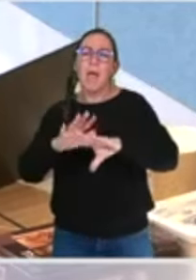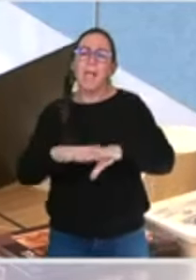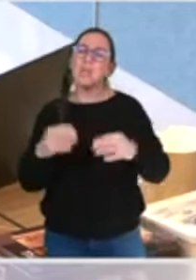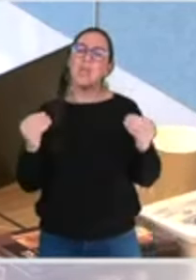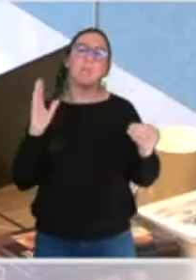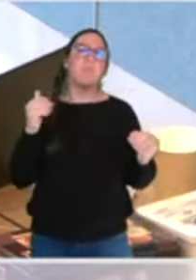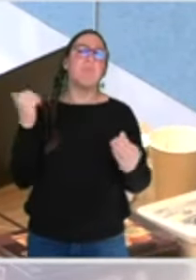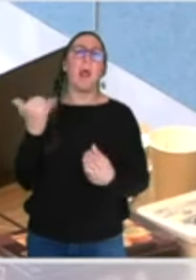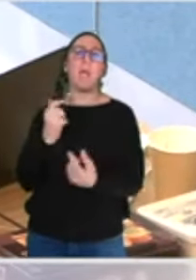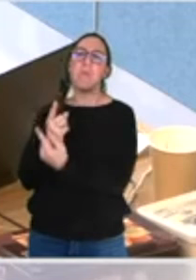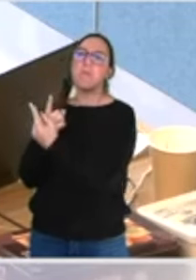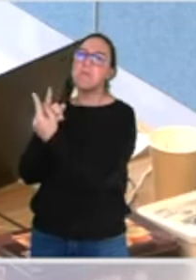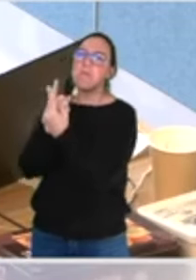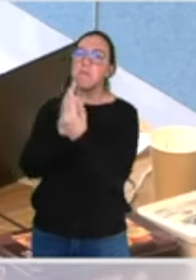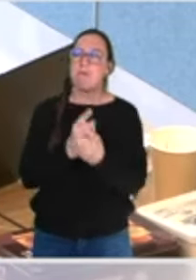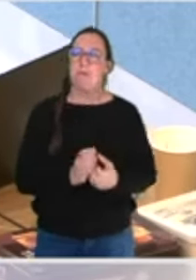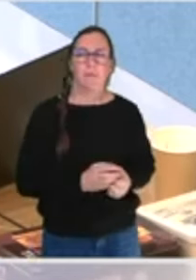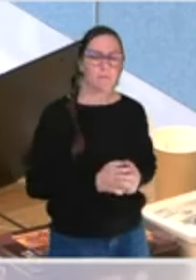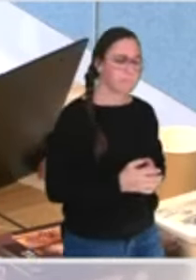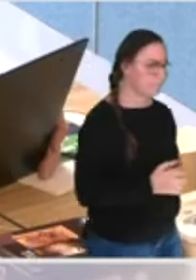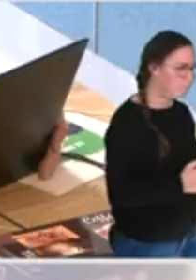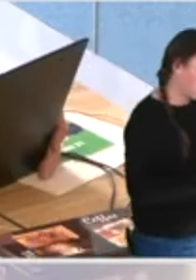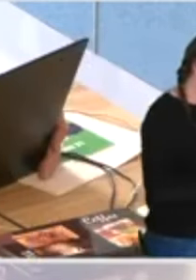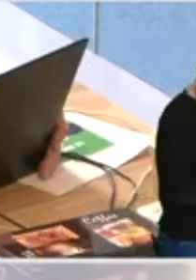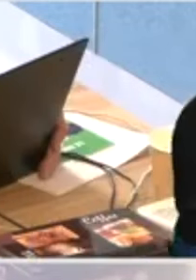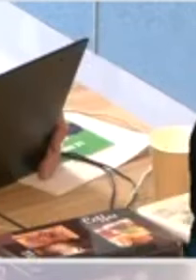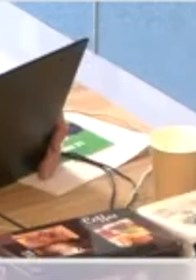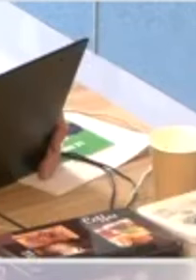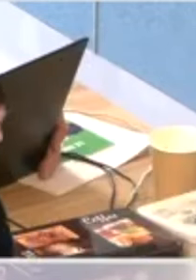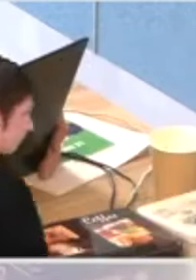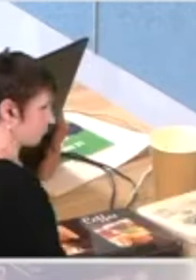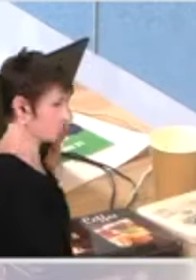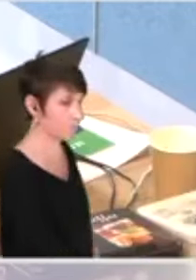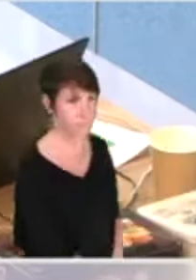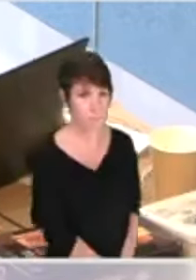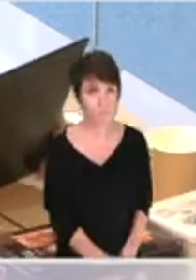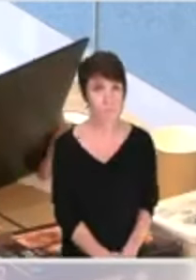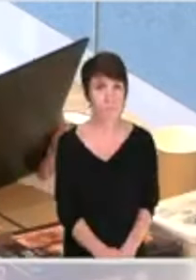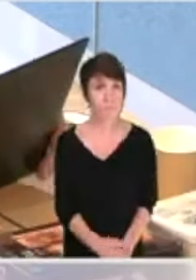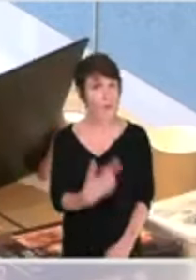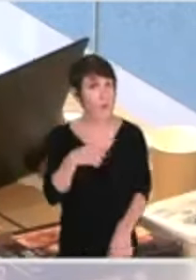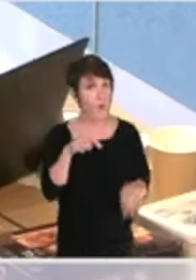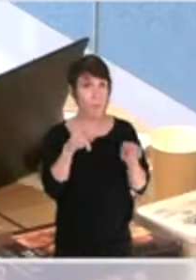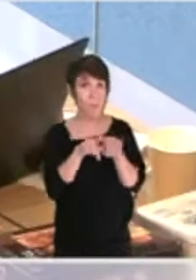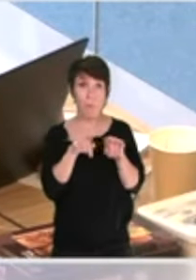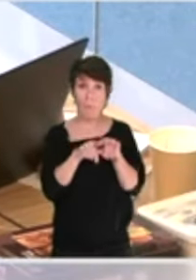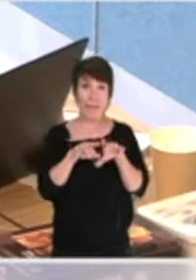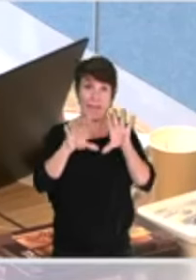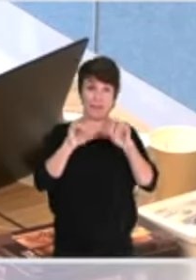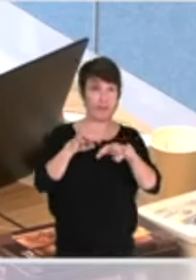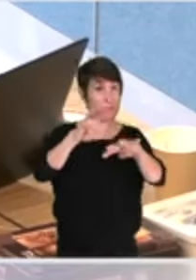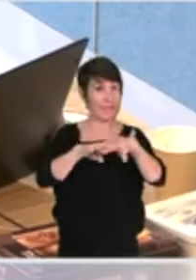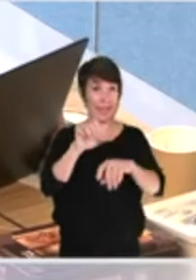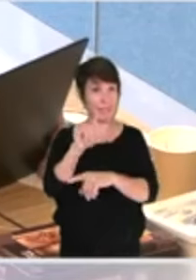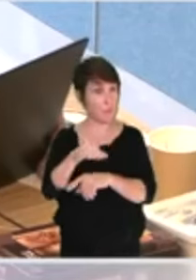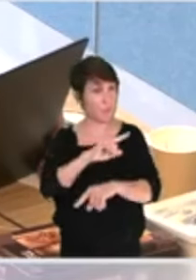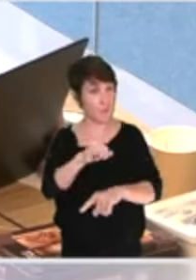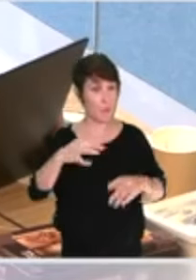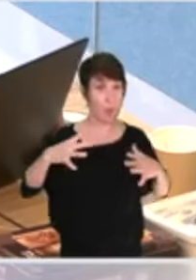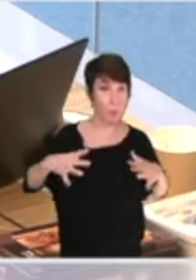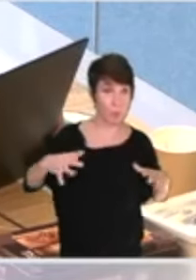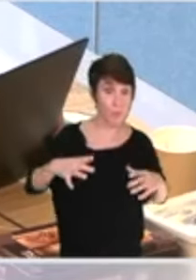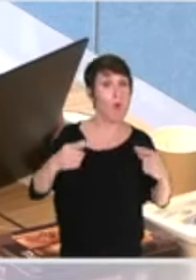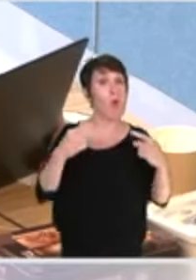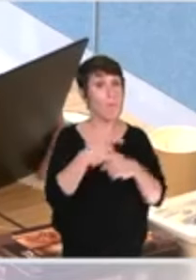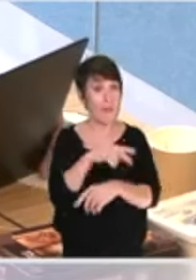quartier. En effet, moi non plus, je n'habite pas le quartier, mais mon pharmacien et mon informaticien sont